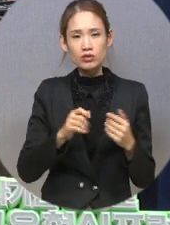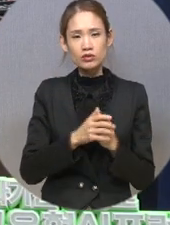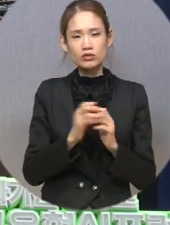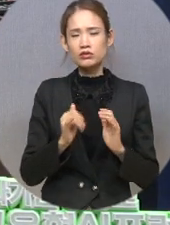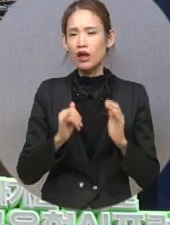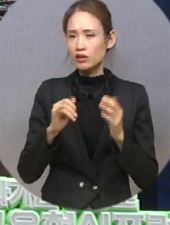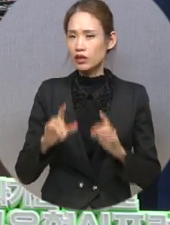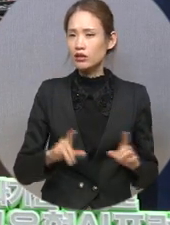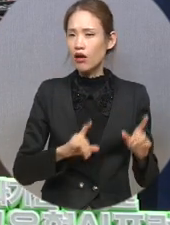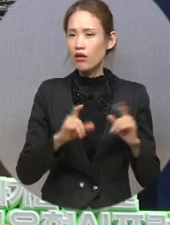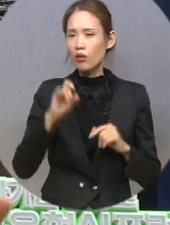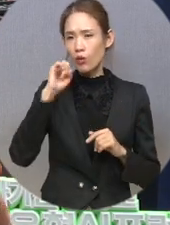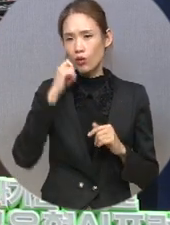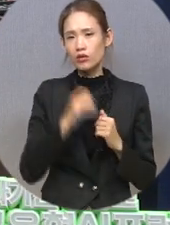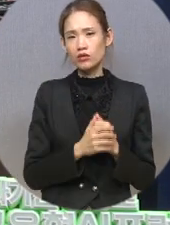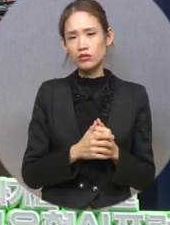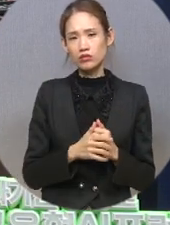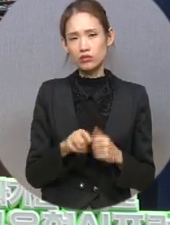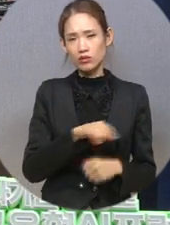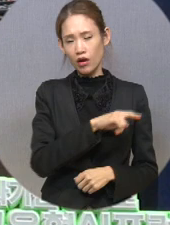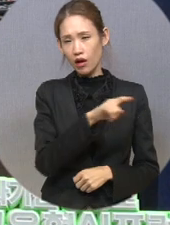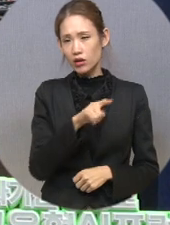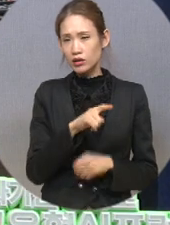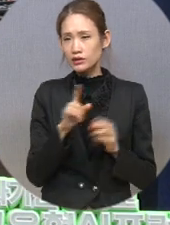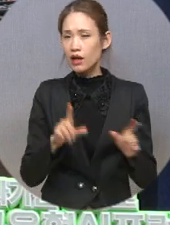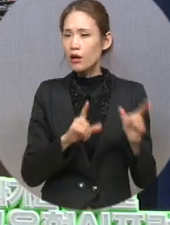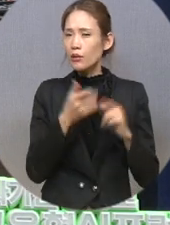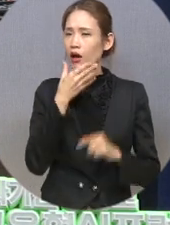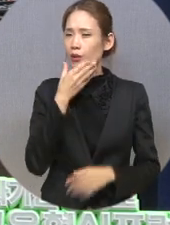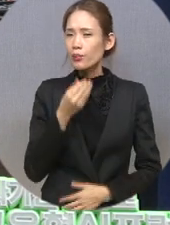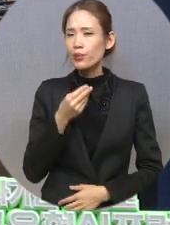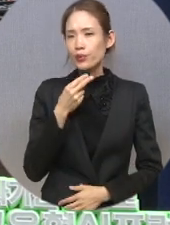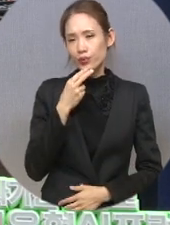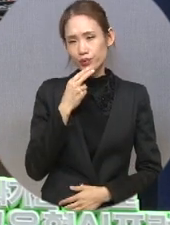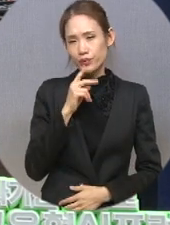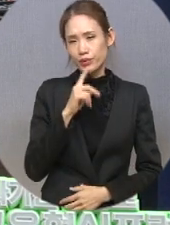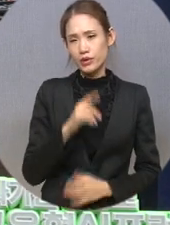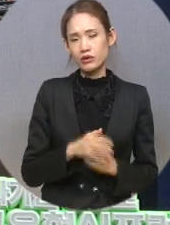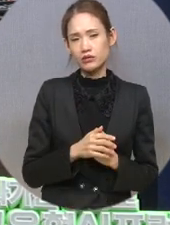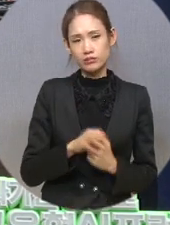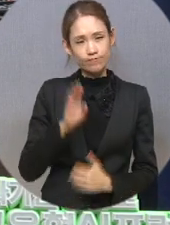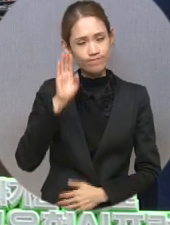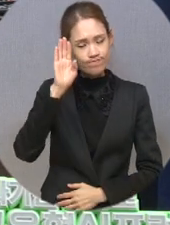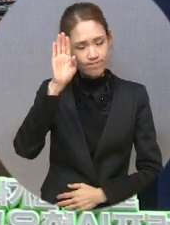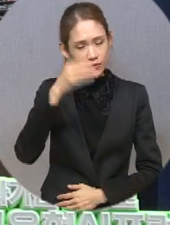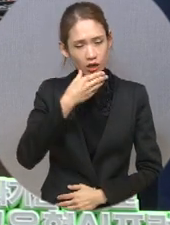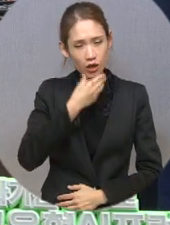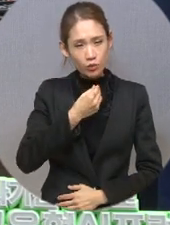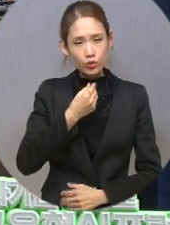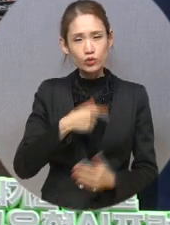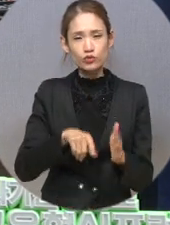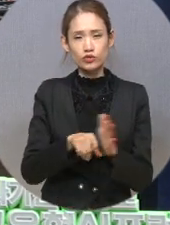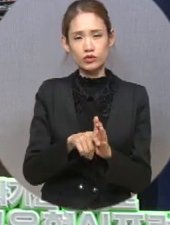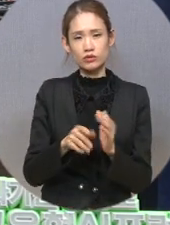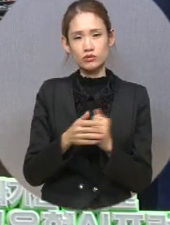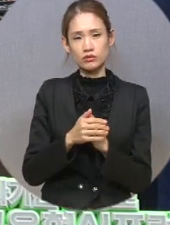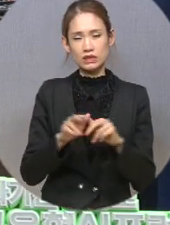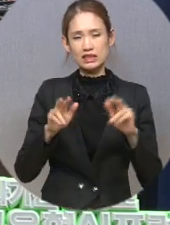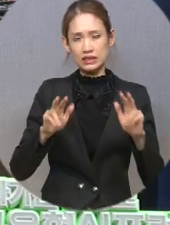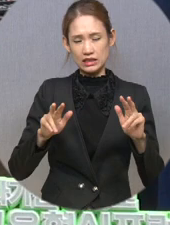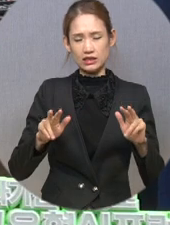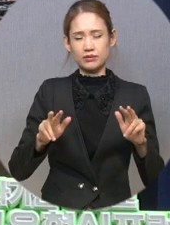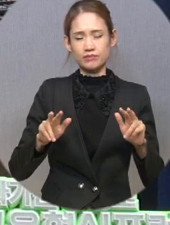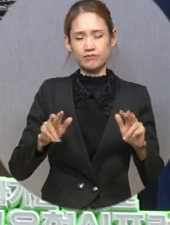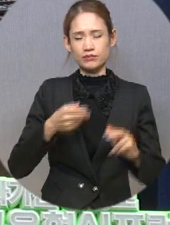살아가기 어려운 거죠. 다시 말해서 그들의 삶이 행복하다고 할 수가 없을 거 아니겠습니까? 그들의 미래가 행복하려면 우린 지금